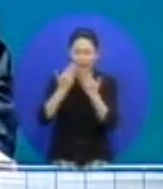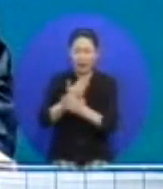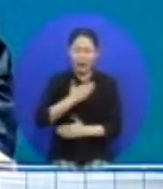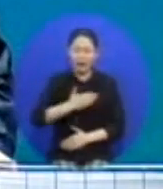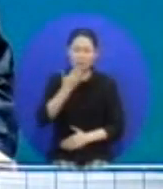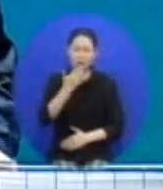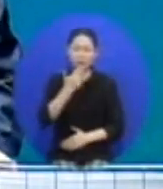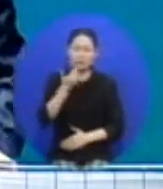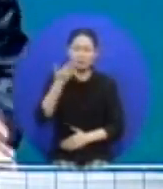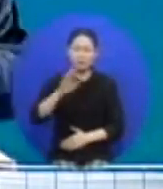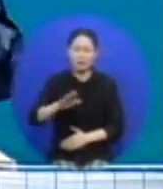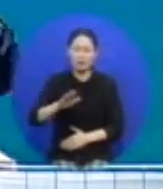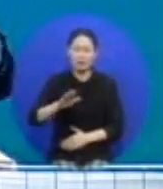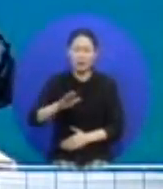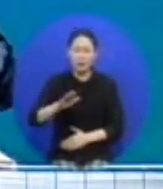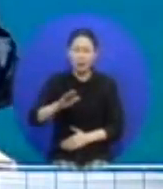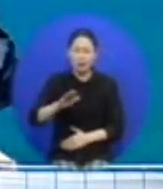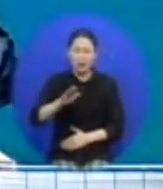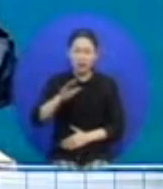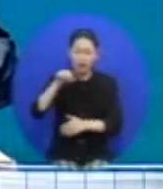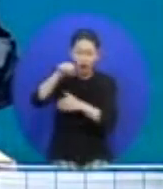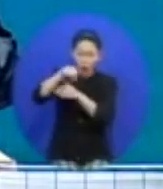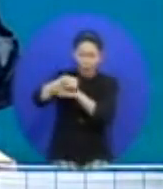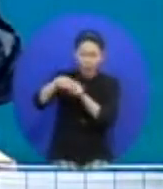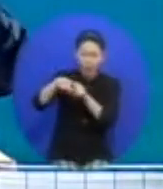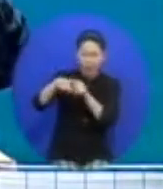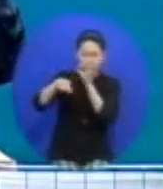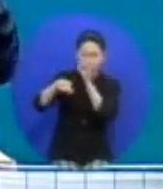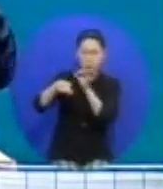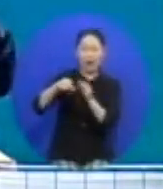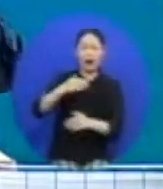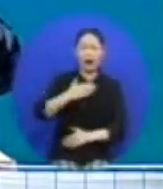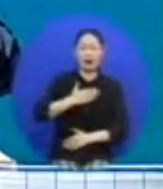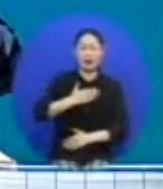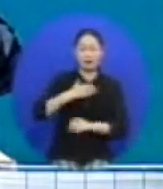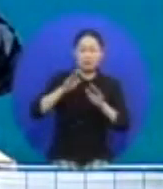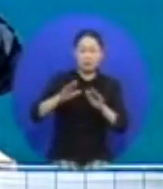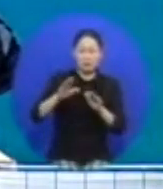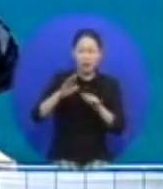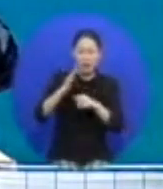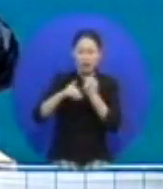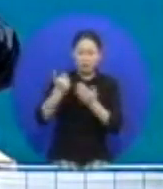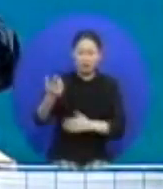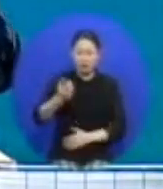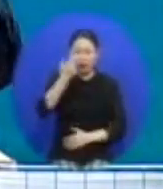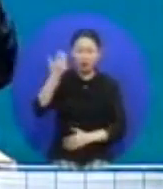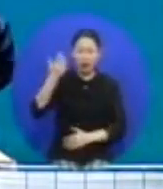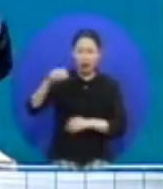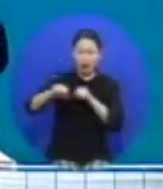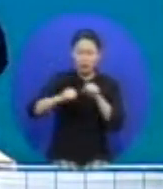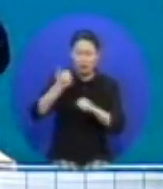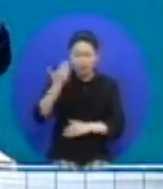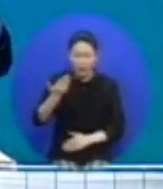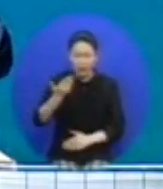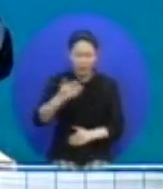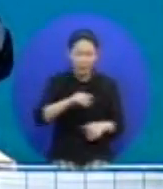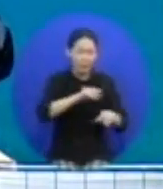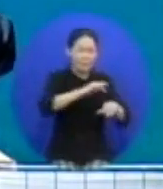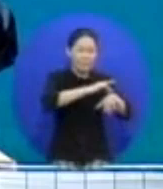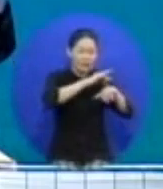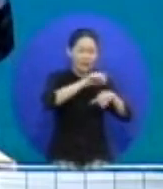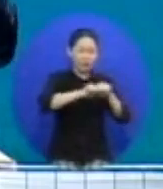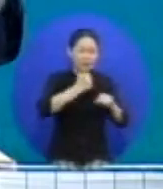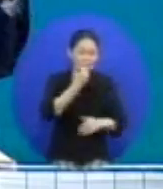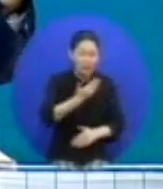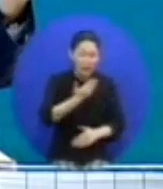없지만 열매를 보면 알아요 지금 하나님의 성령이 역사하시는 지 아니면 마귀가 역사하는 지를